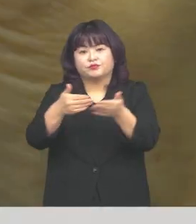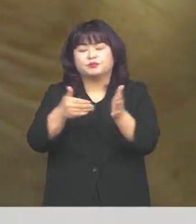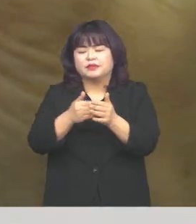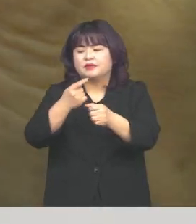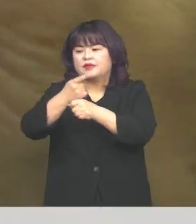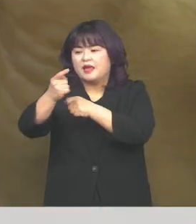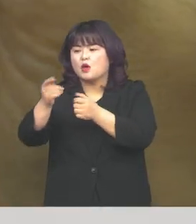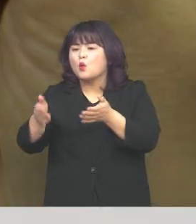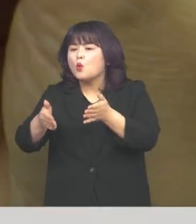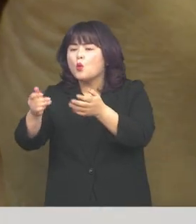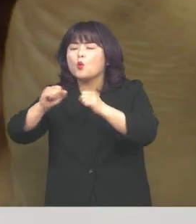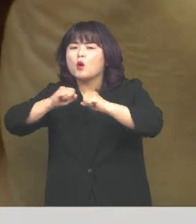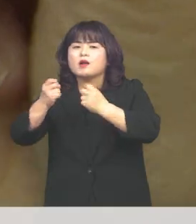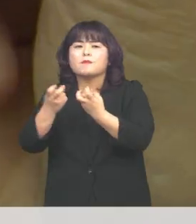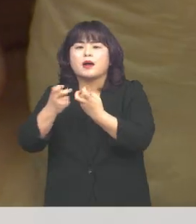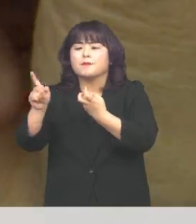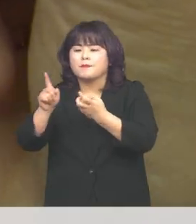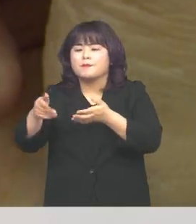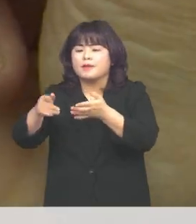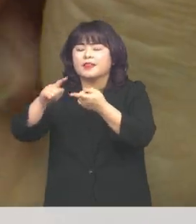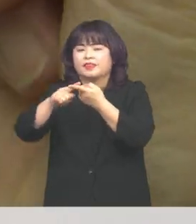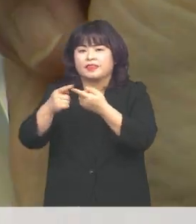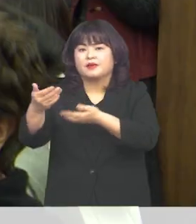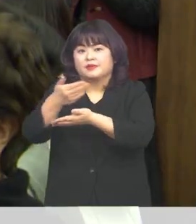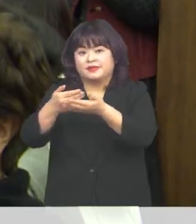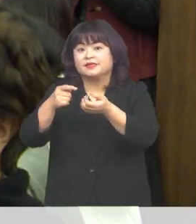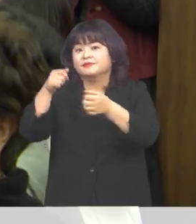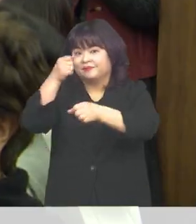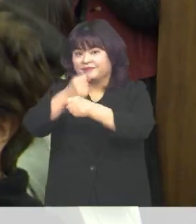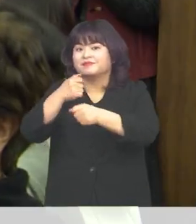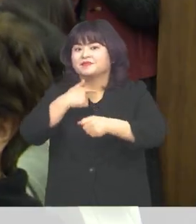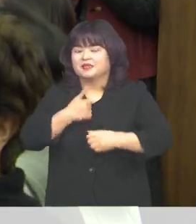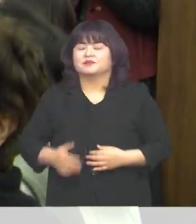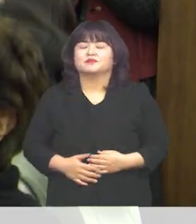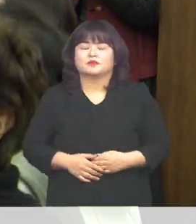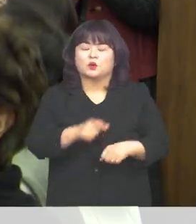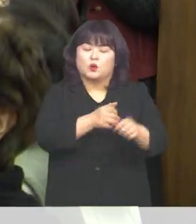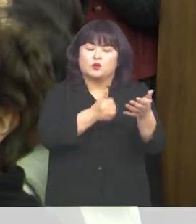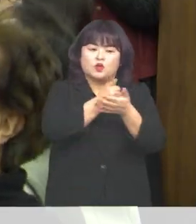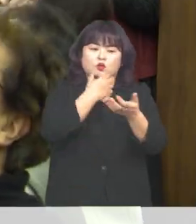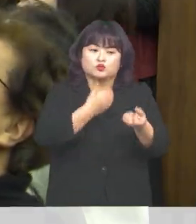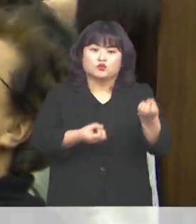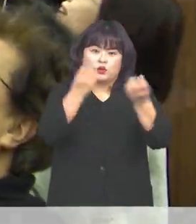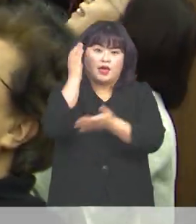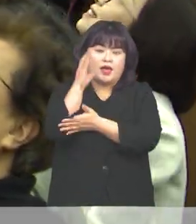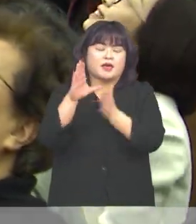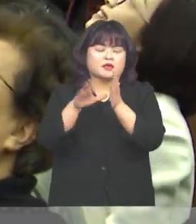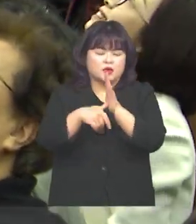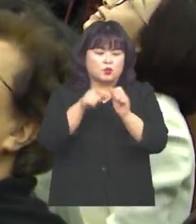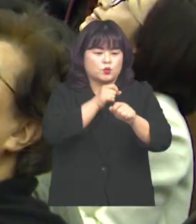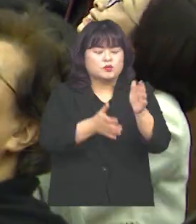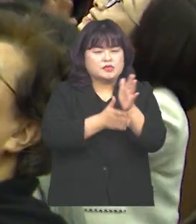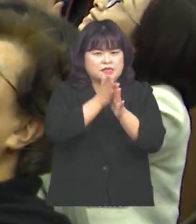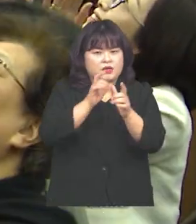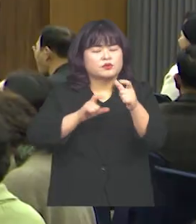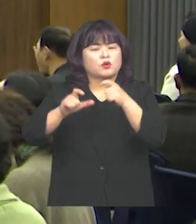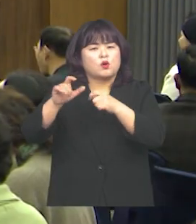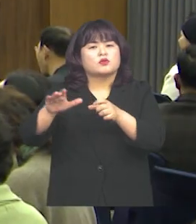봉사활동을 공유하고 내년도 활동 방향을 모색하기 위해 마련됐습니다. 이상일 용인특례시장은 축사를